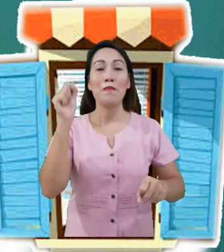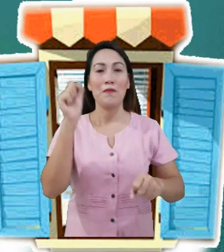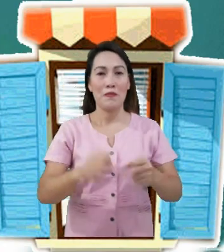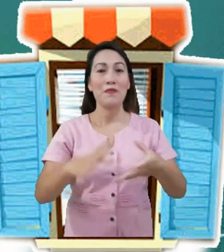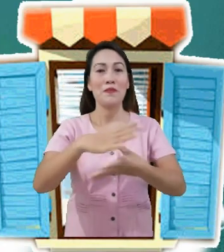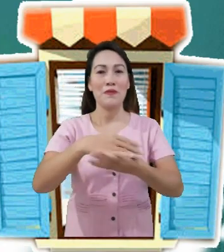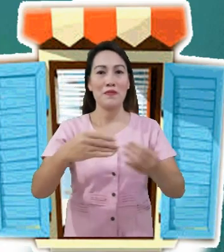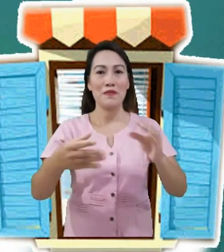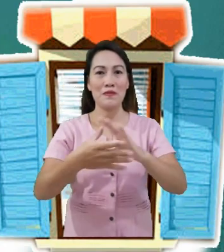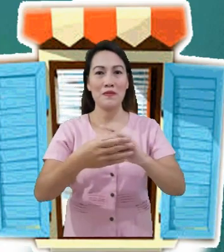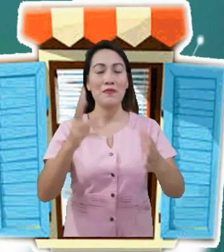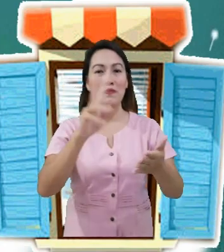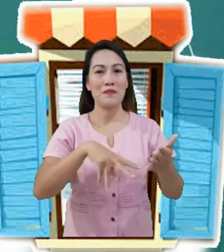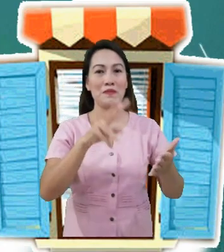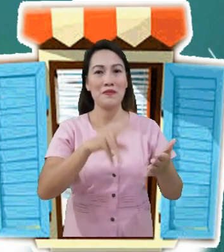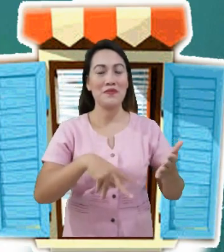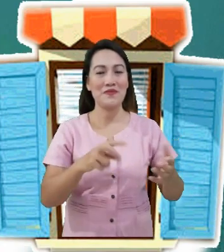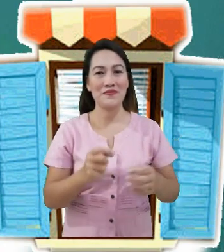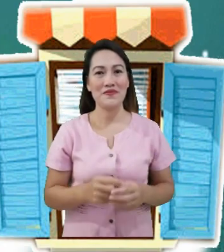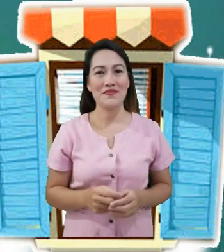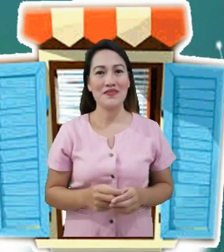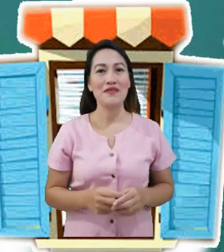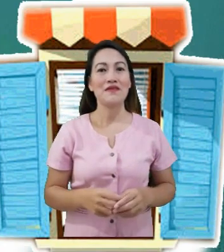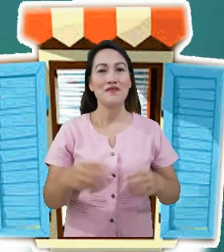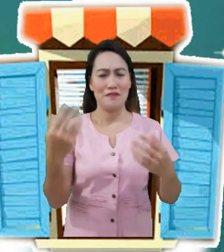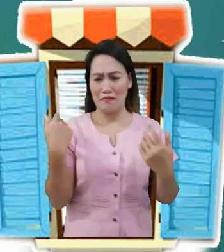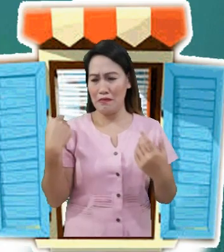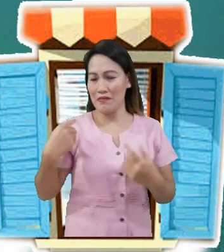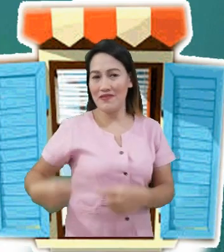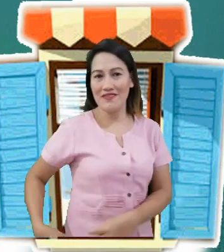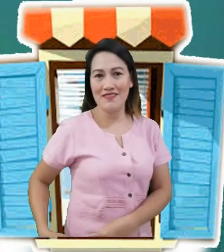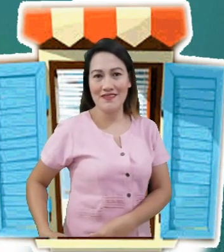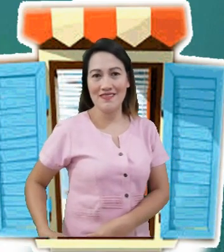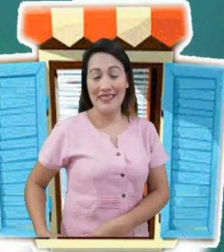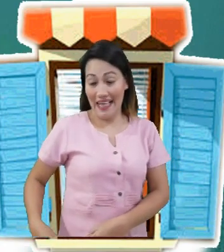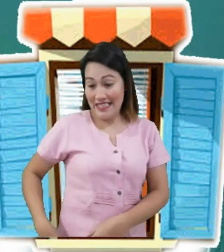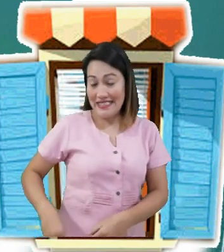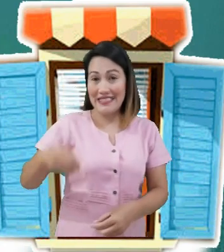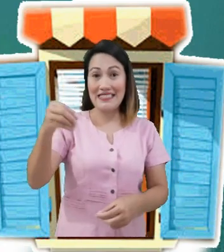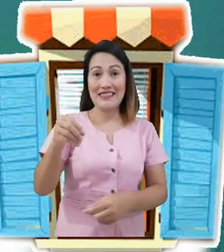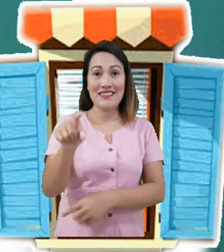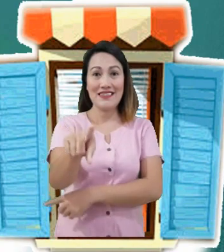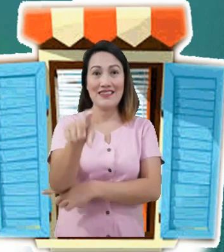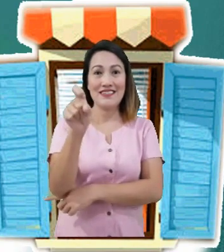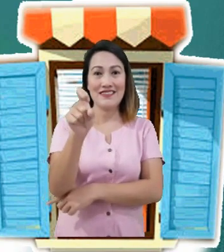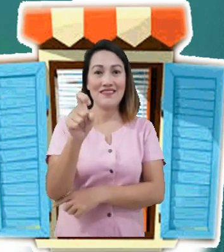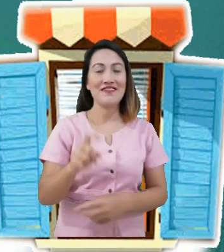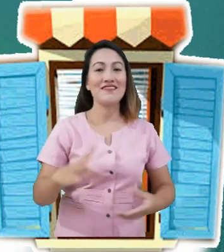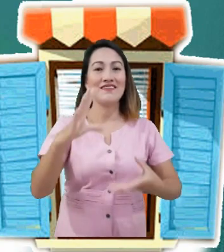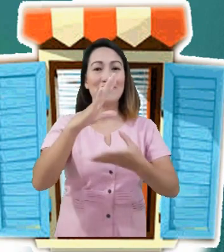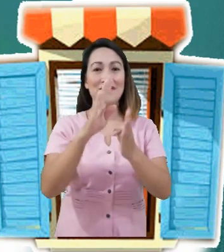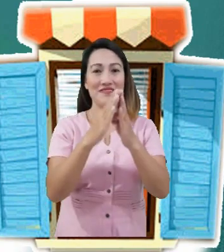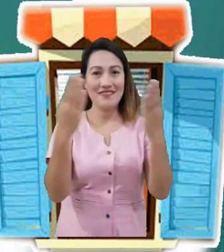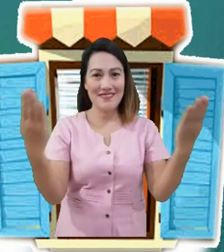sa inyo ang isang kwento. Nandito lang yun eh. Ito, ang maiwagang